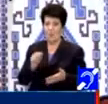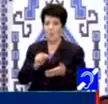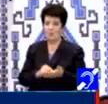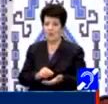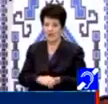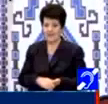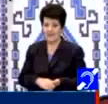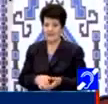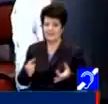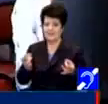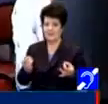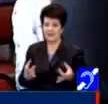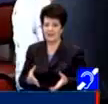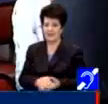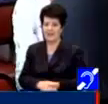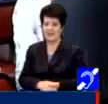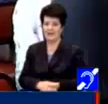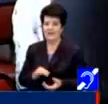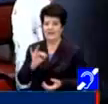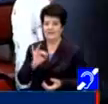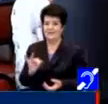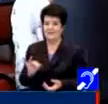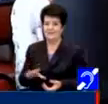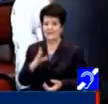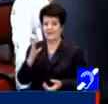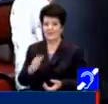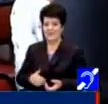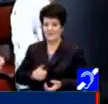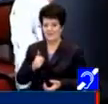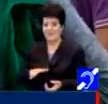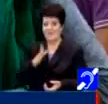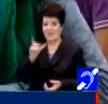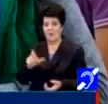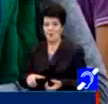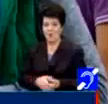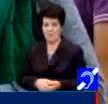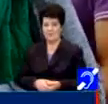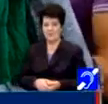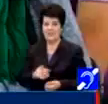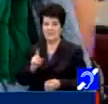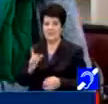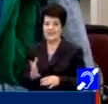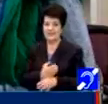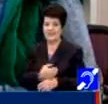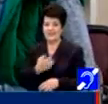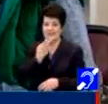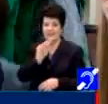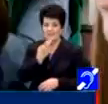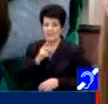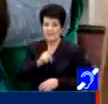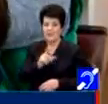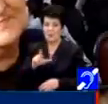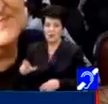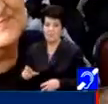punctualitatea, simplitatea și să fie demn de a fi om. Să găsească un zâmbet pentru